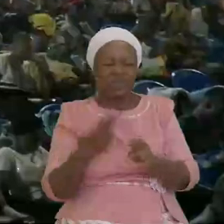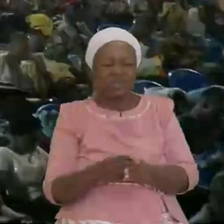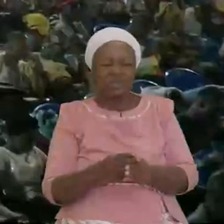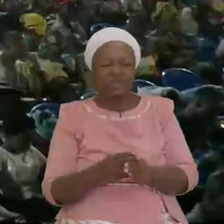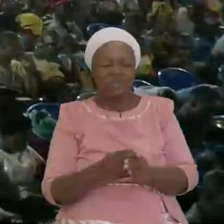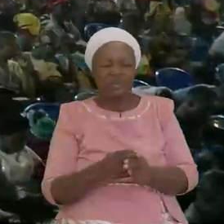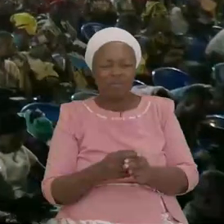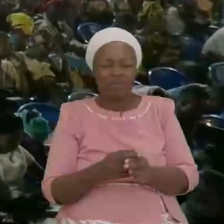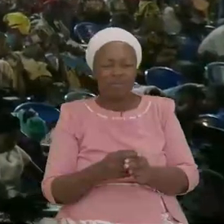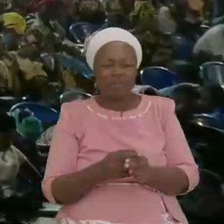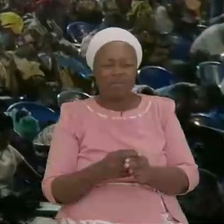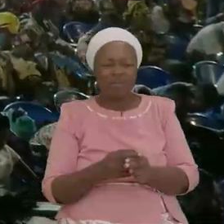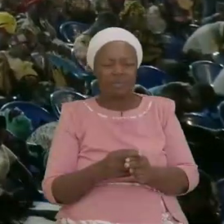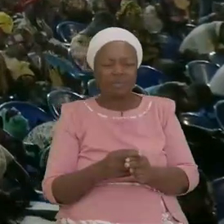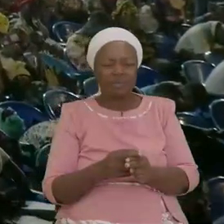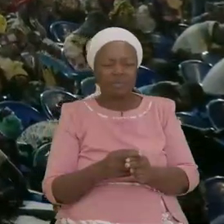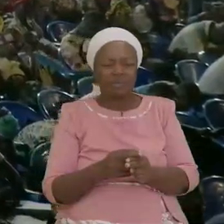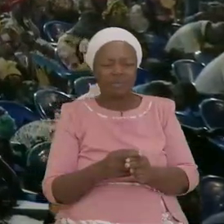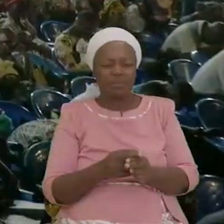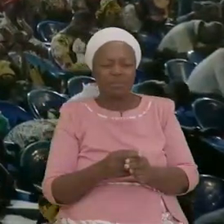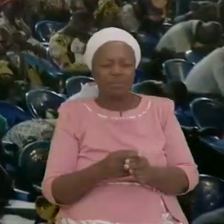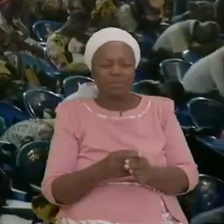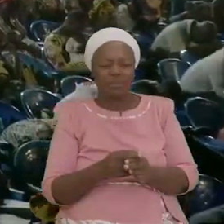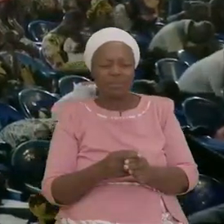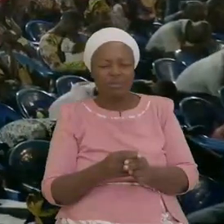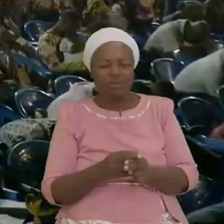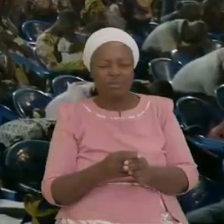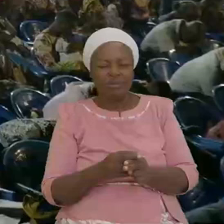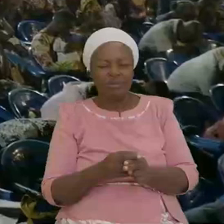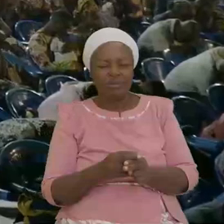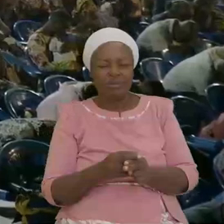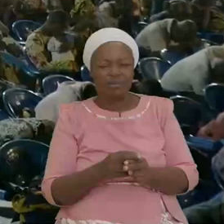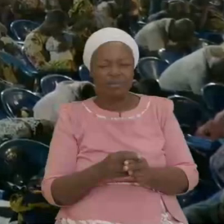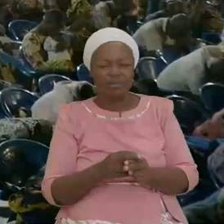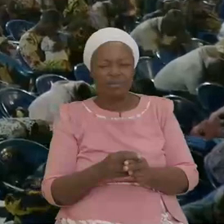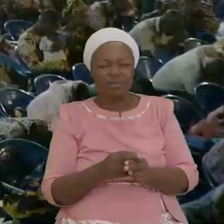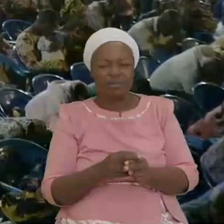monde la reçoive au nom de Jésus-Christ.